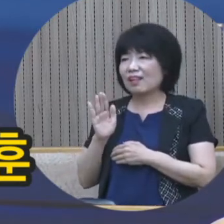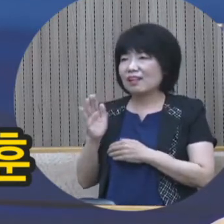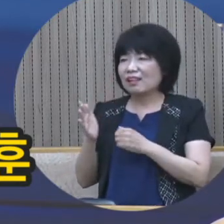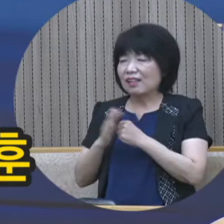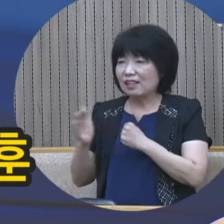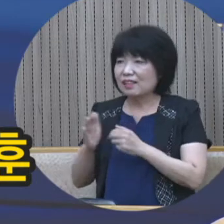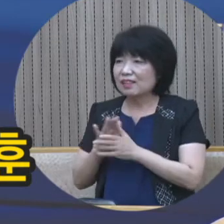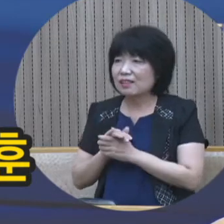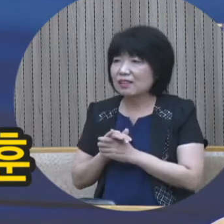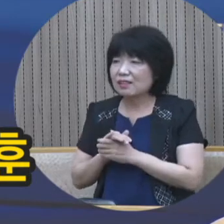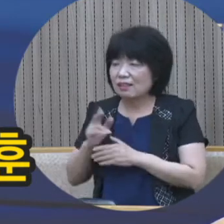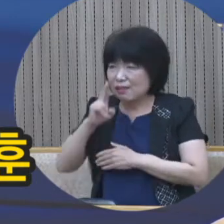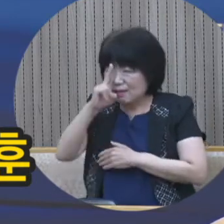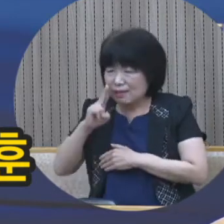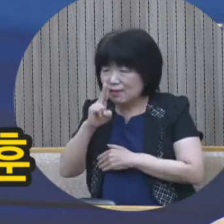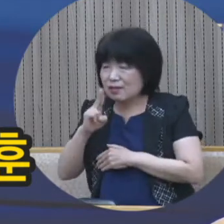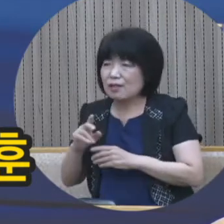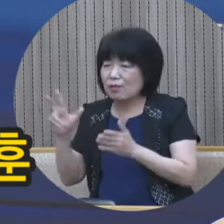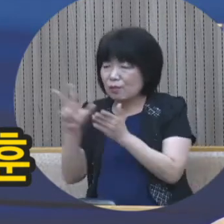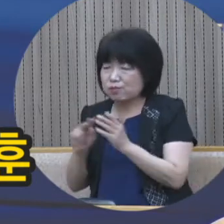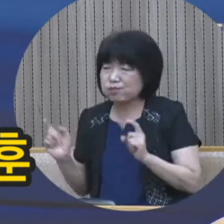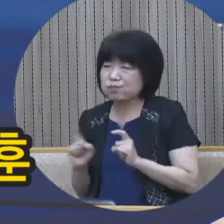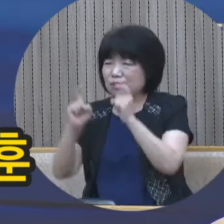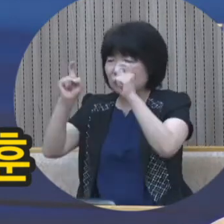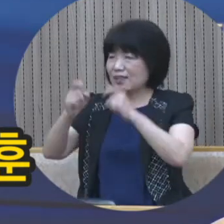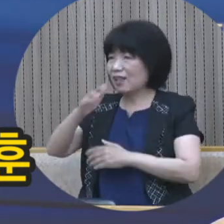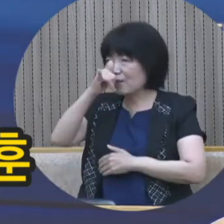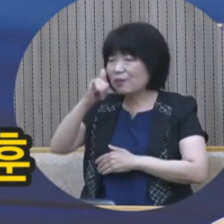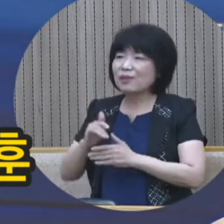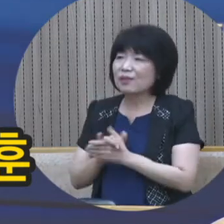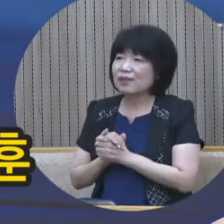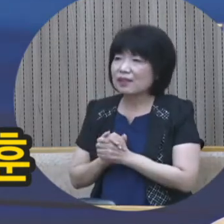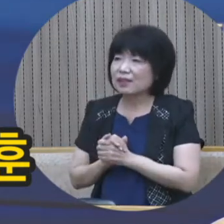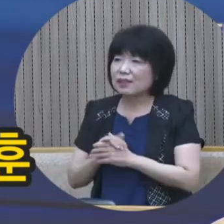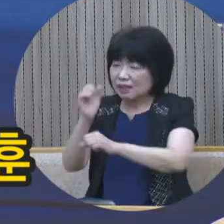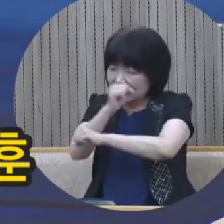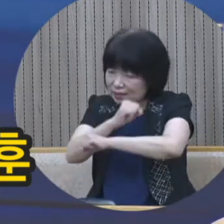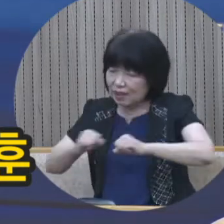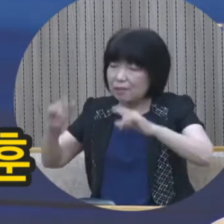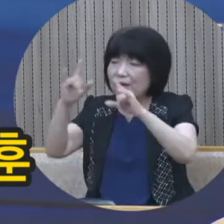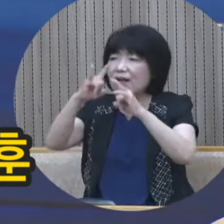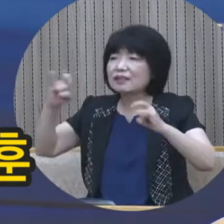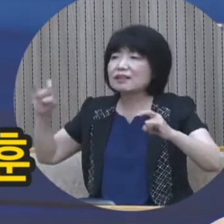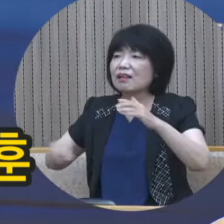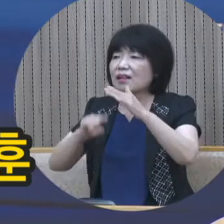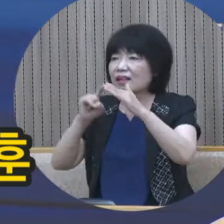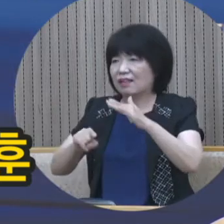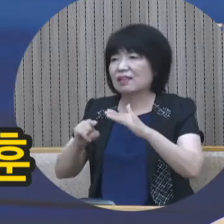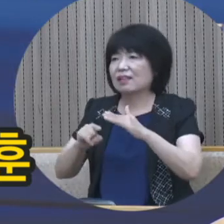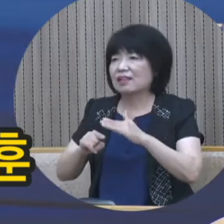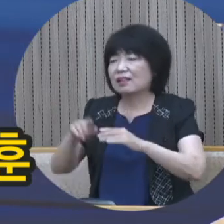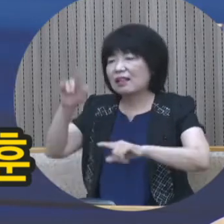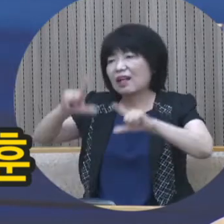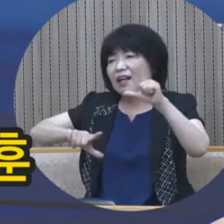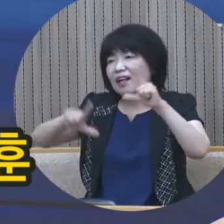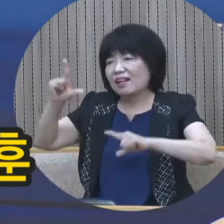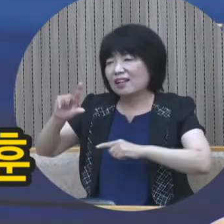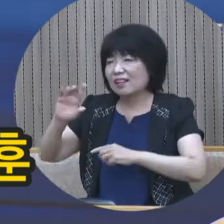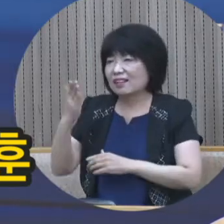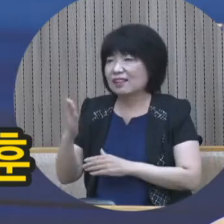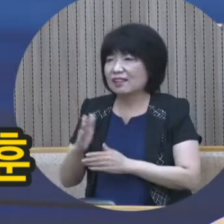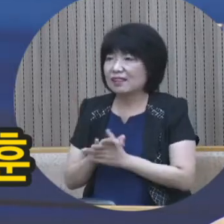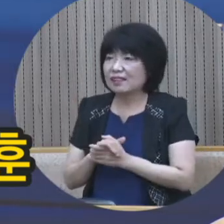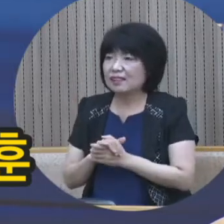때문에 시비가 붙고 문제가 일어나 이 사마리아 성 안이 그런 모양이